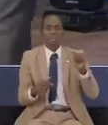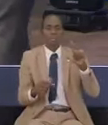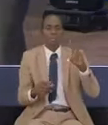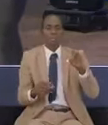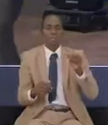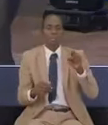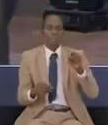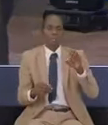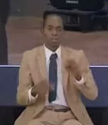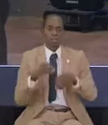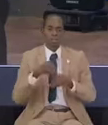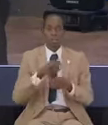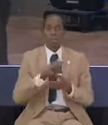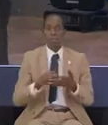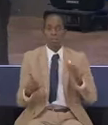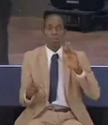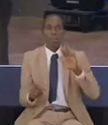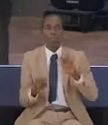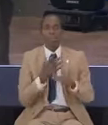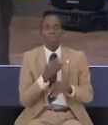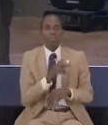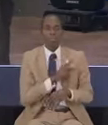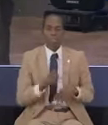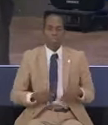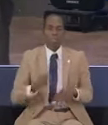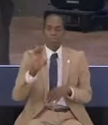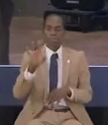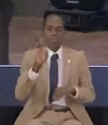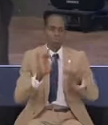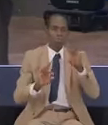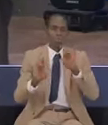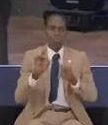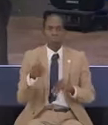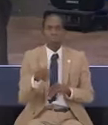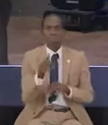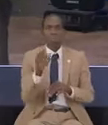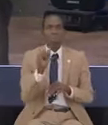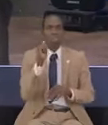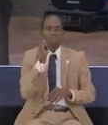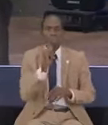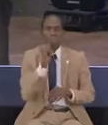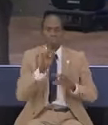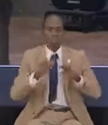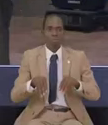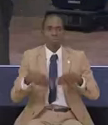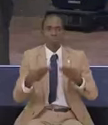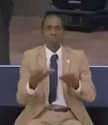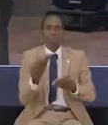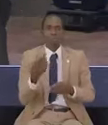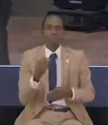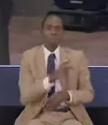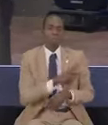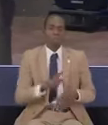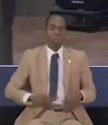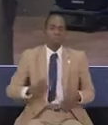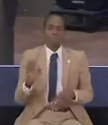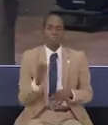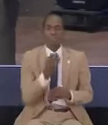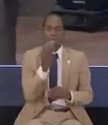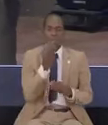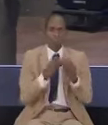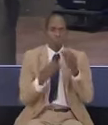5 le roi leur assigna pour chaque jour une portion des mains de